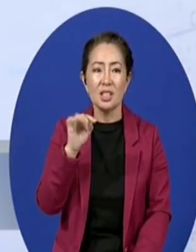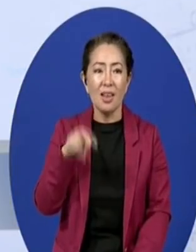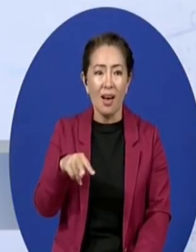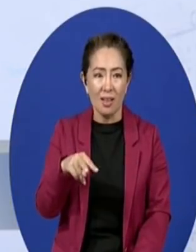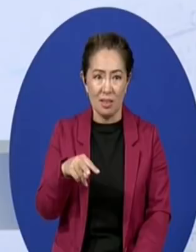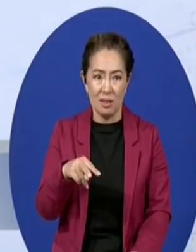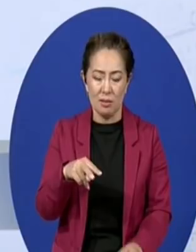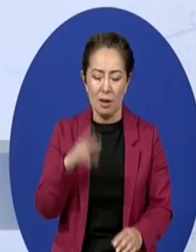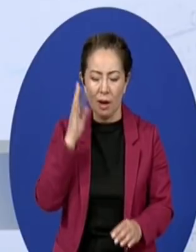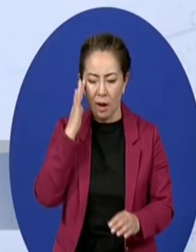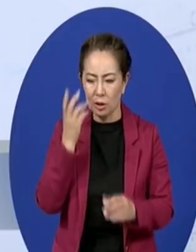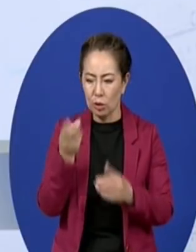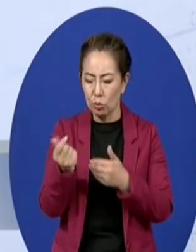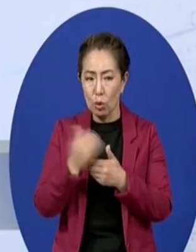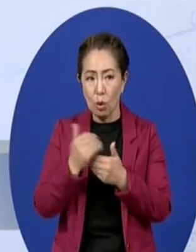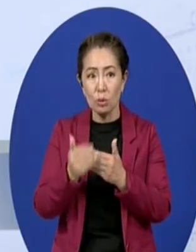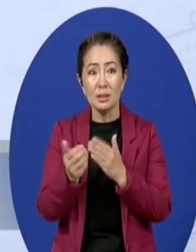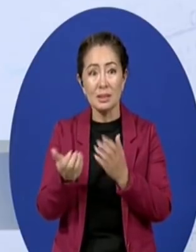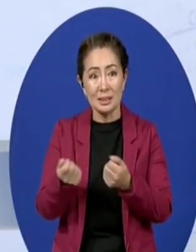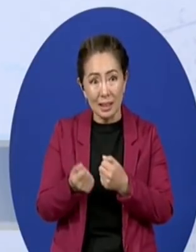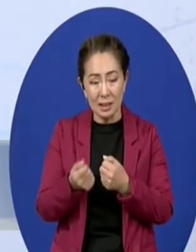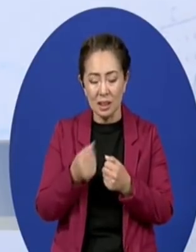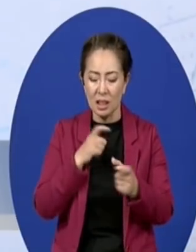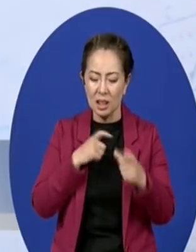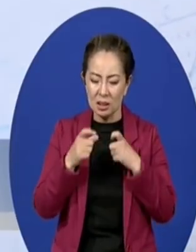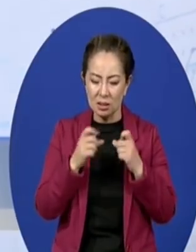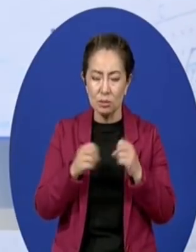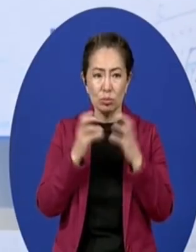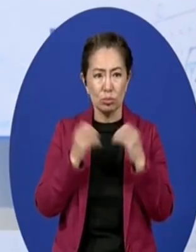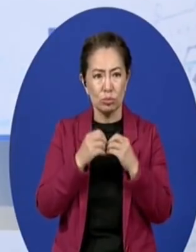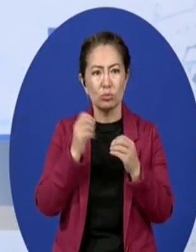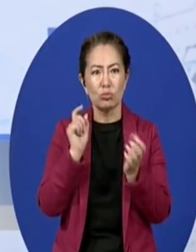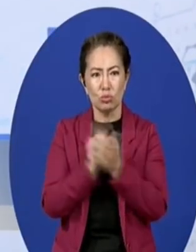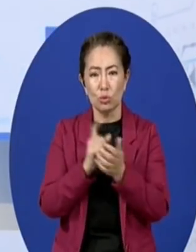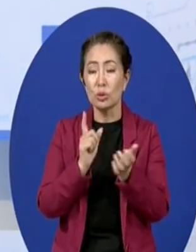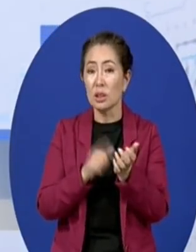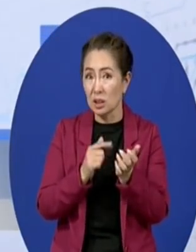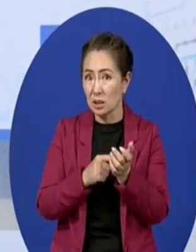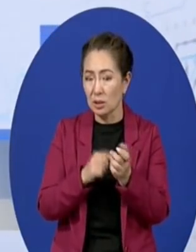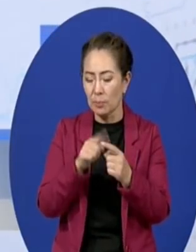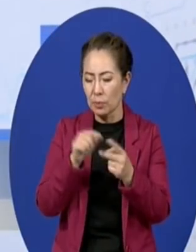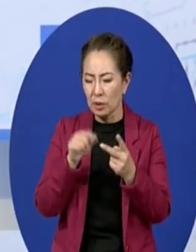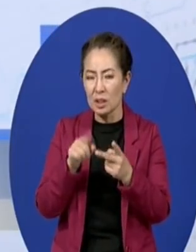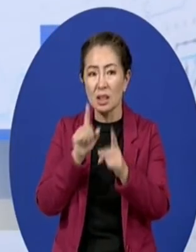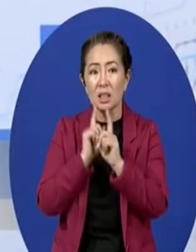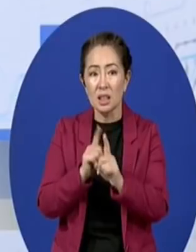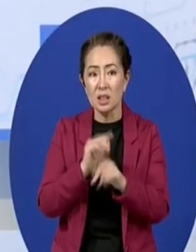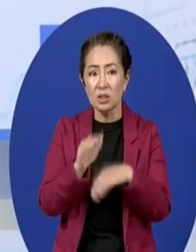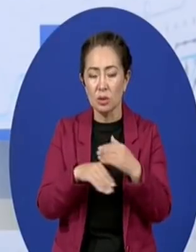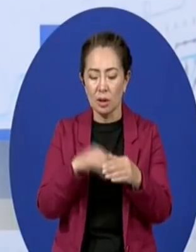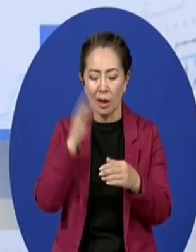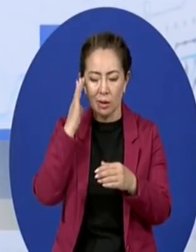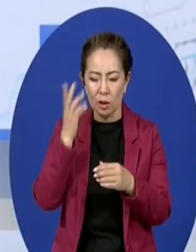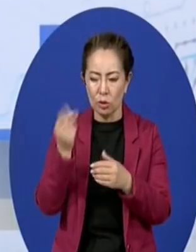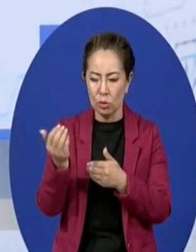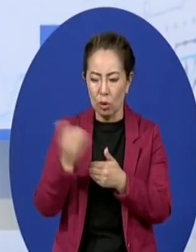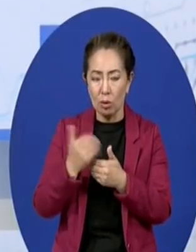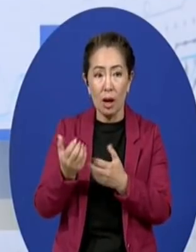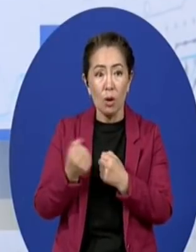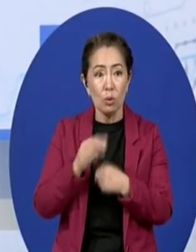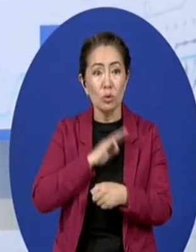татах эзэнцгийг төрөлжүүлэх бодлого бол манай улс зайлшгүй хэрэгтэй. Үүнийг одоо хэрэгжүүлэхийн тулд гадаадын хөрөнгө оруулалтыг татахын